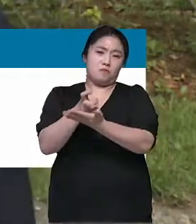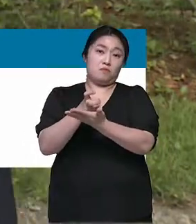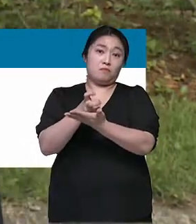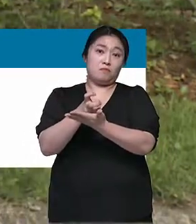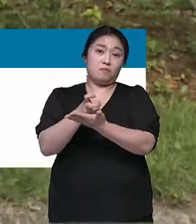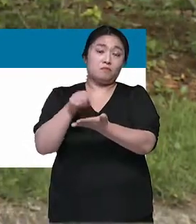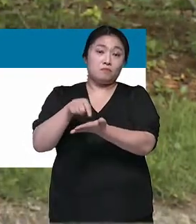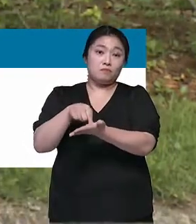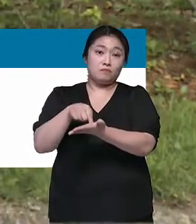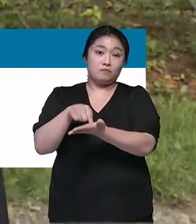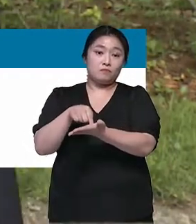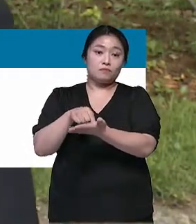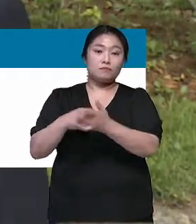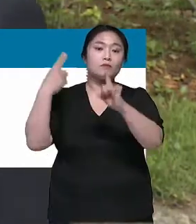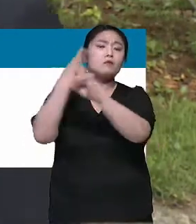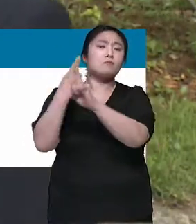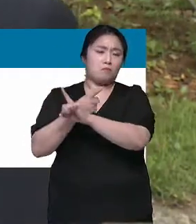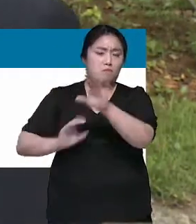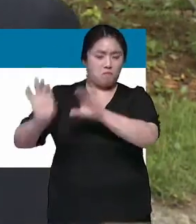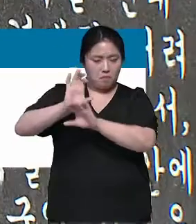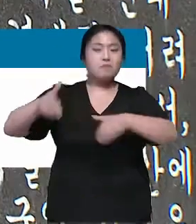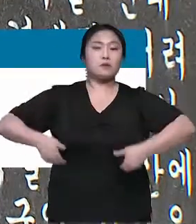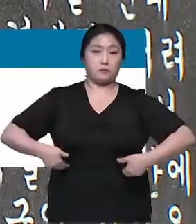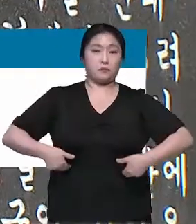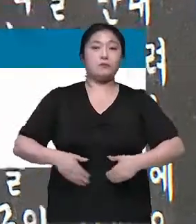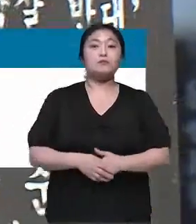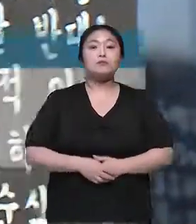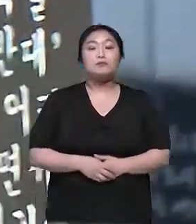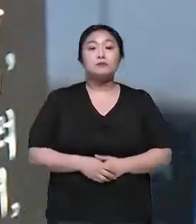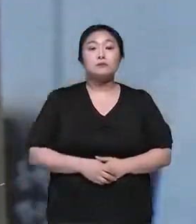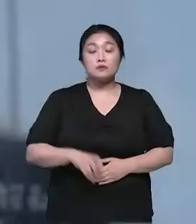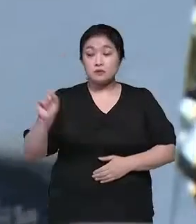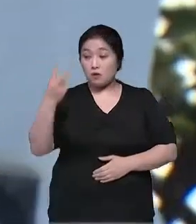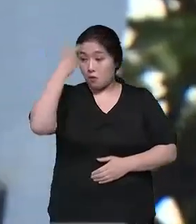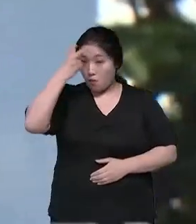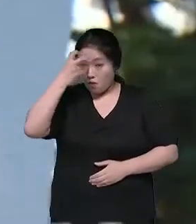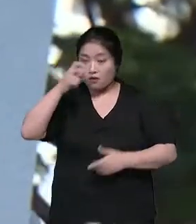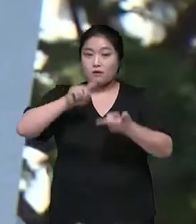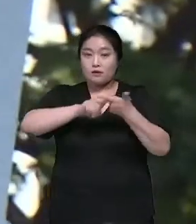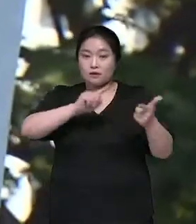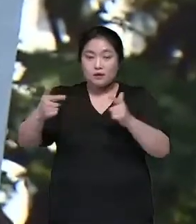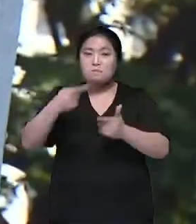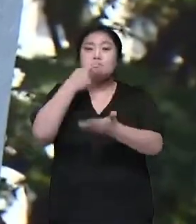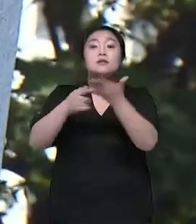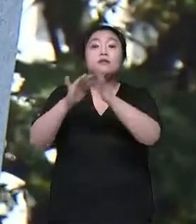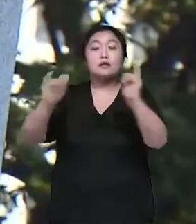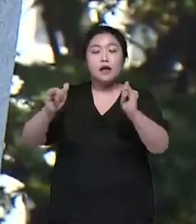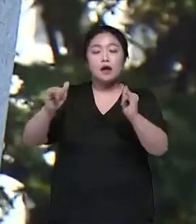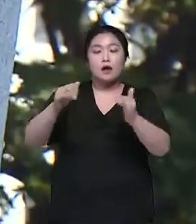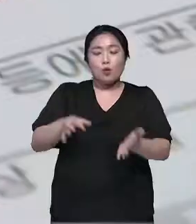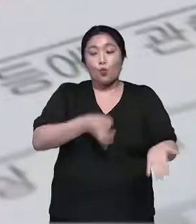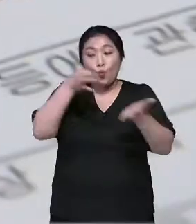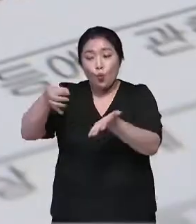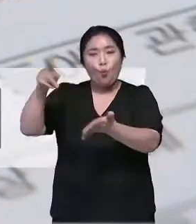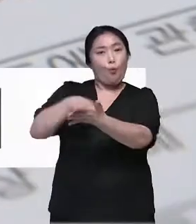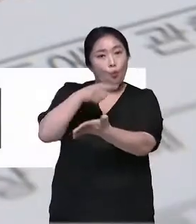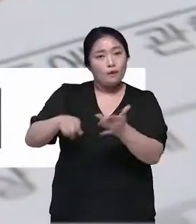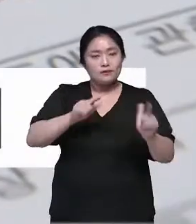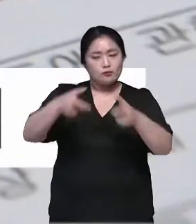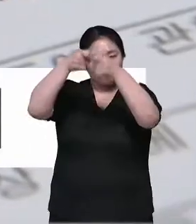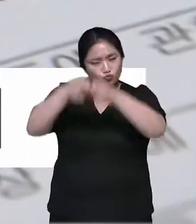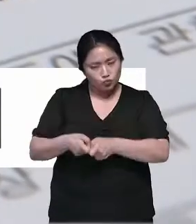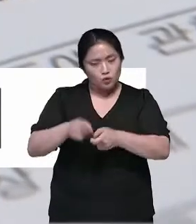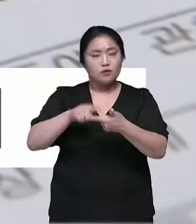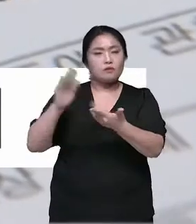말이냐 그러면은 법이 계속 보완이 돼야 된다는 이야기죠. 진상규명 뒤로 미뤄진 피해자에 대한 배상과 보상에 대한